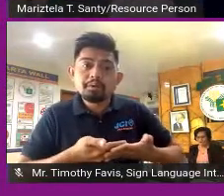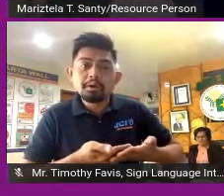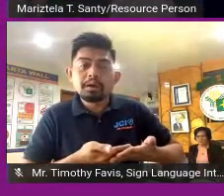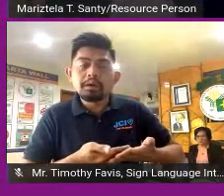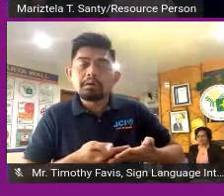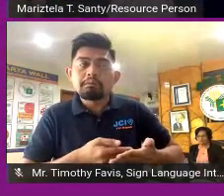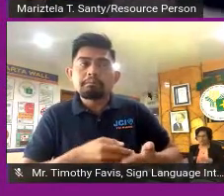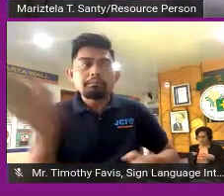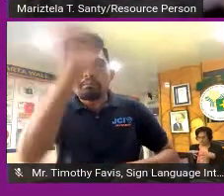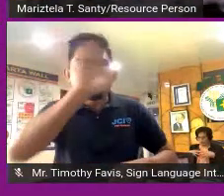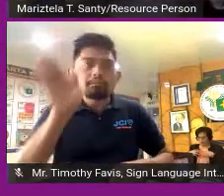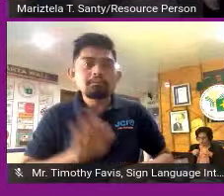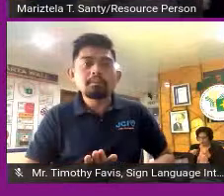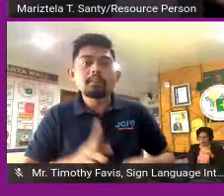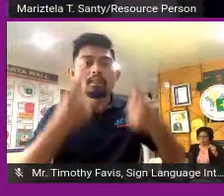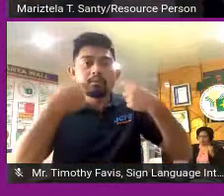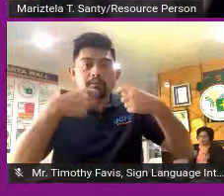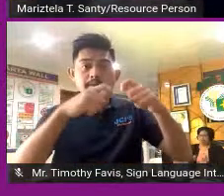never tried to